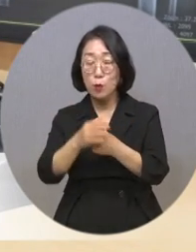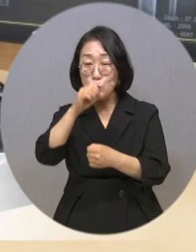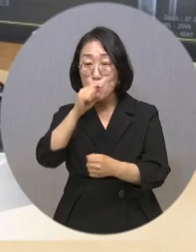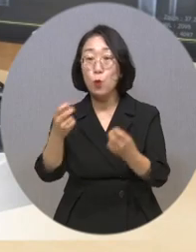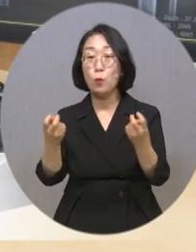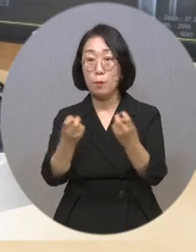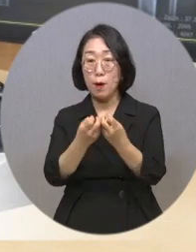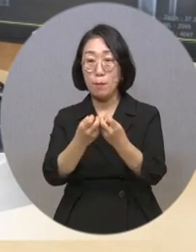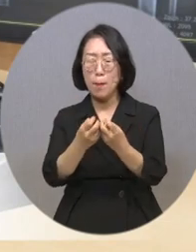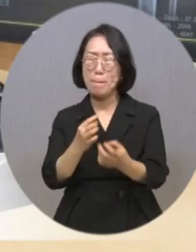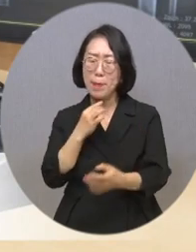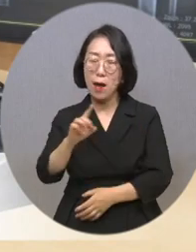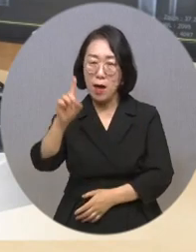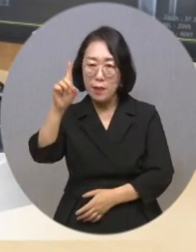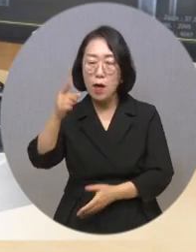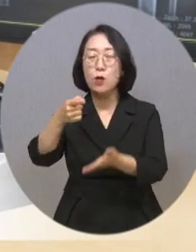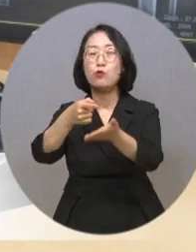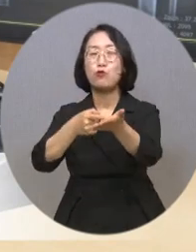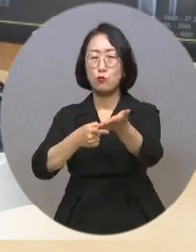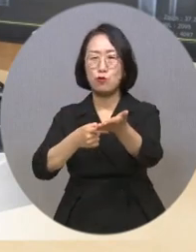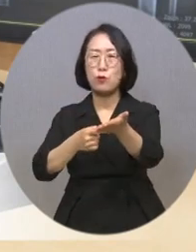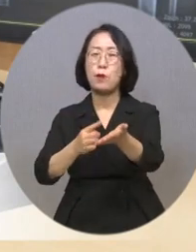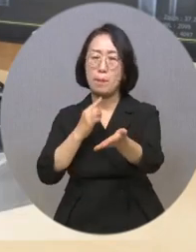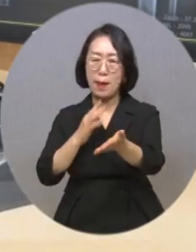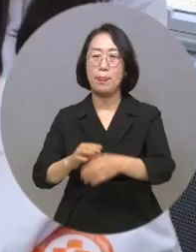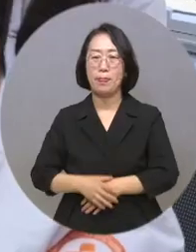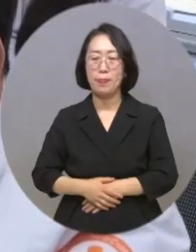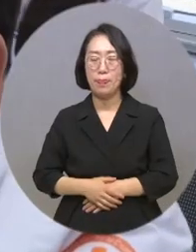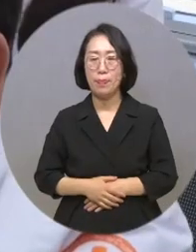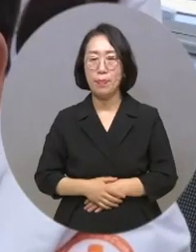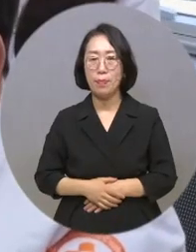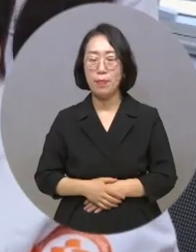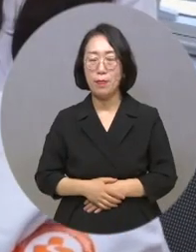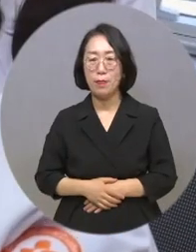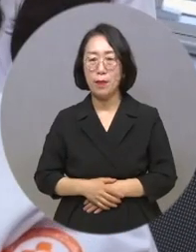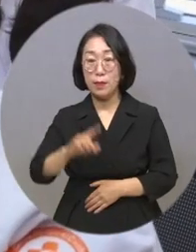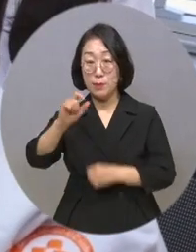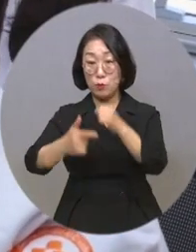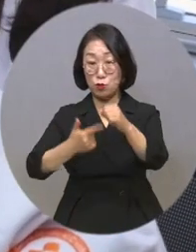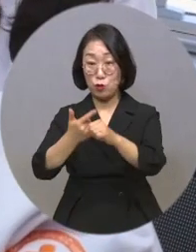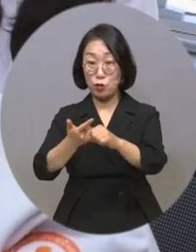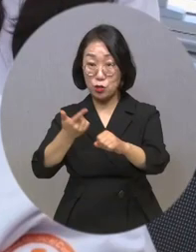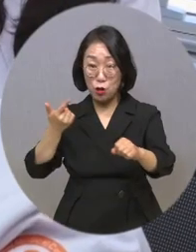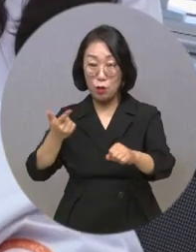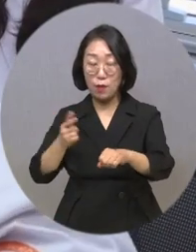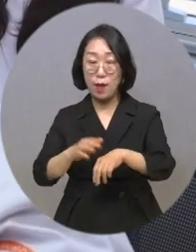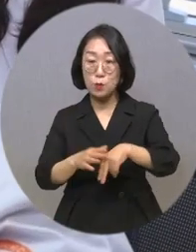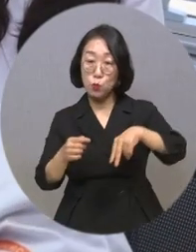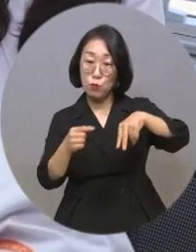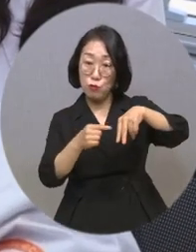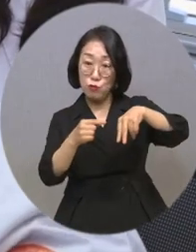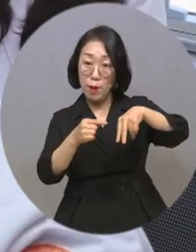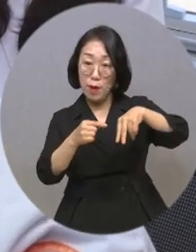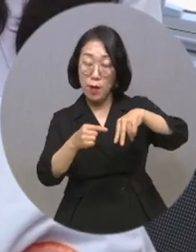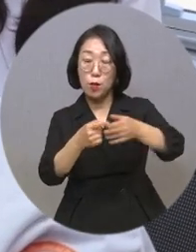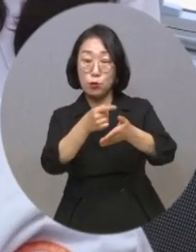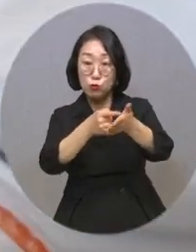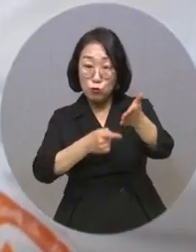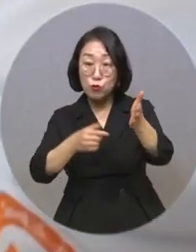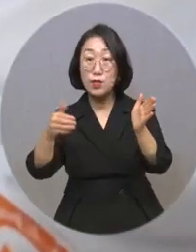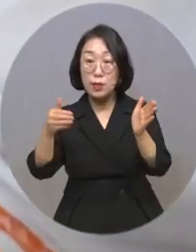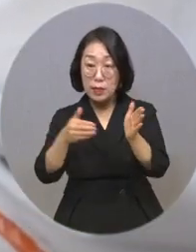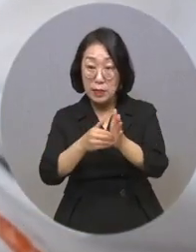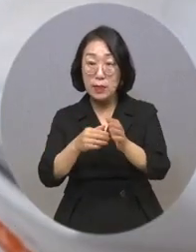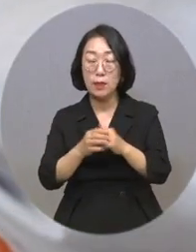방법은 인공관절 수술이다라고 권유를 해드립니다. 16년 전 한쪽 무릎에 인공관절 수술을